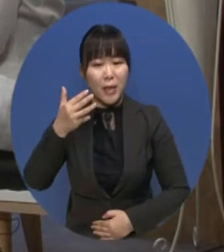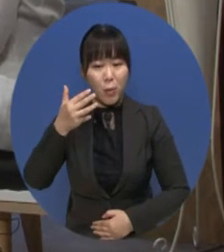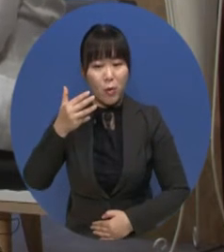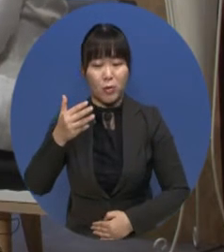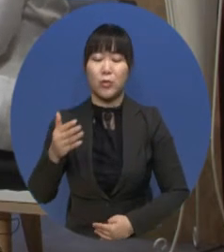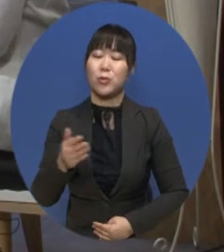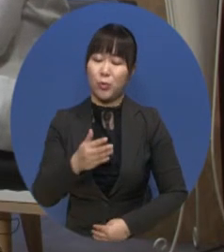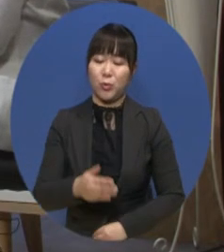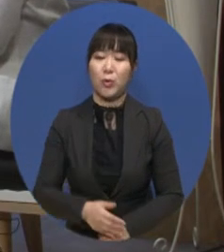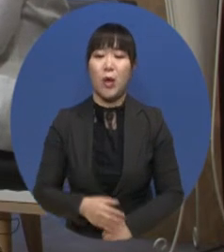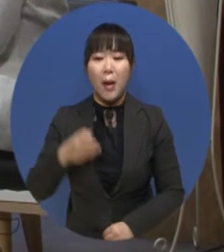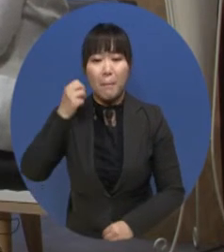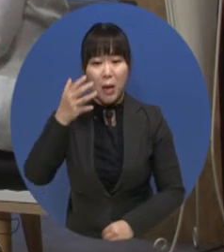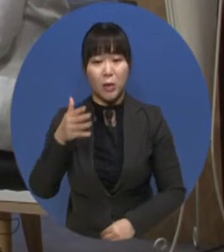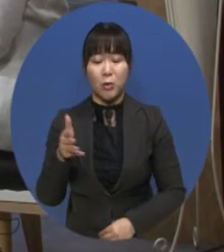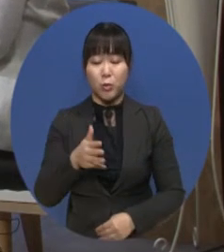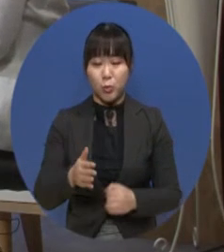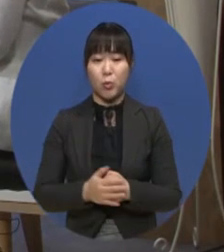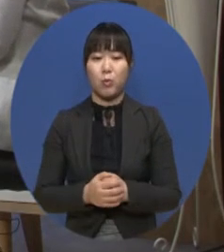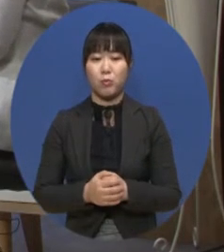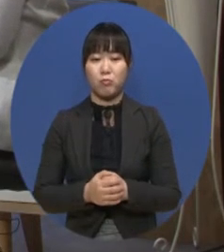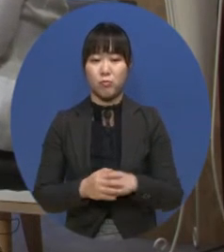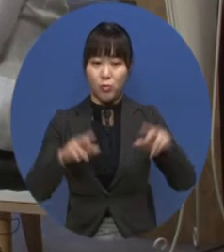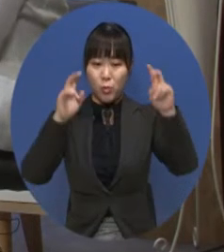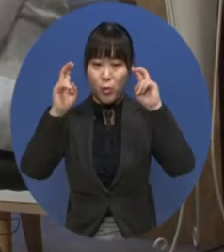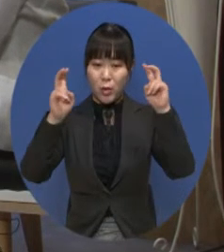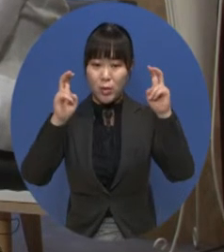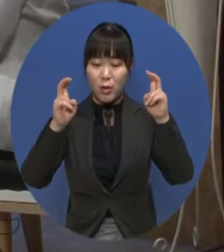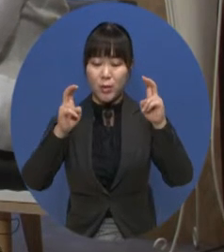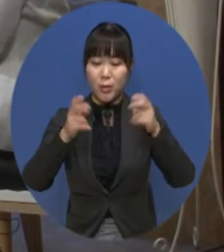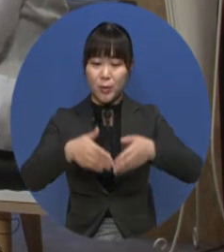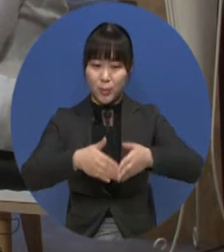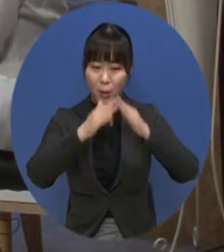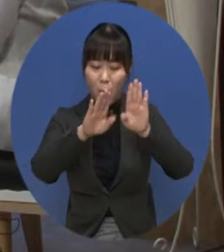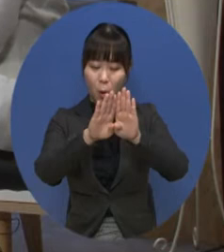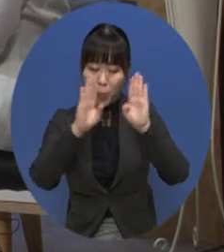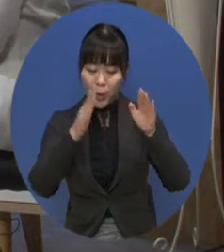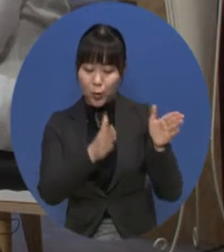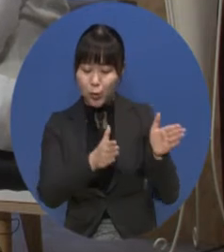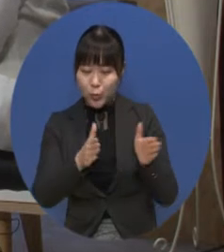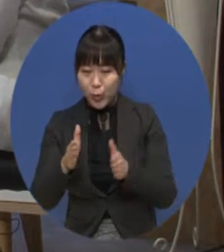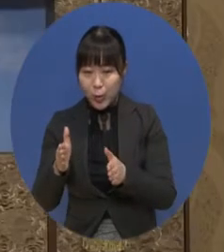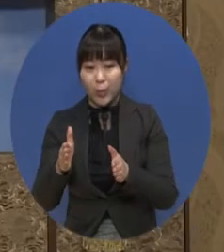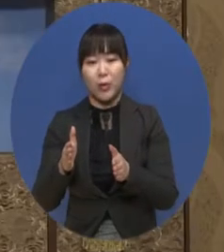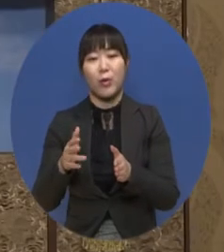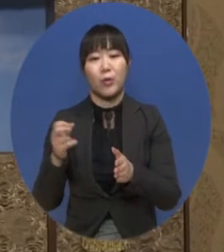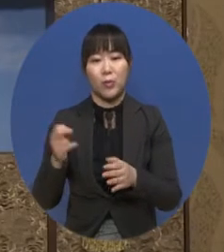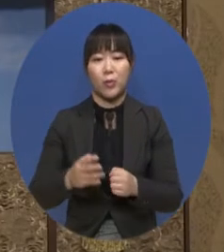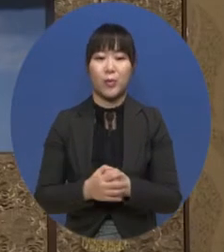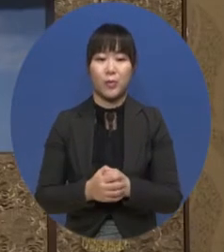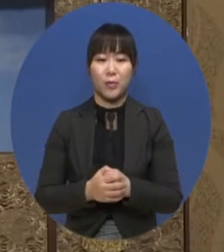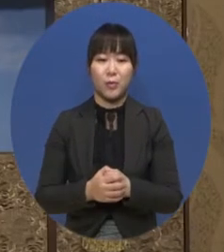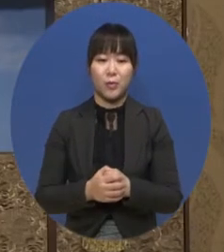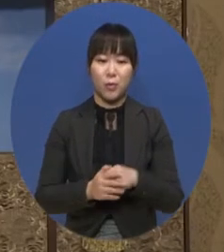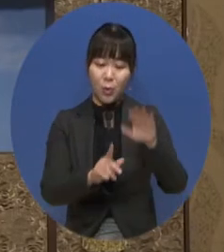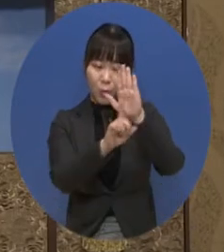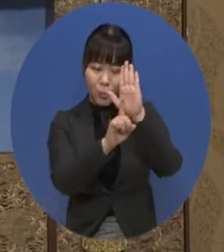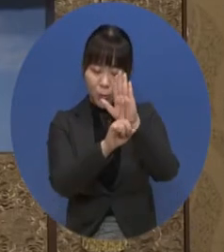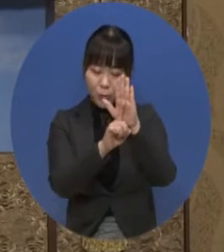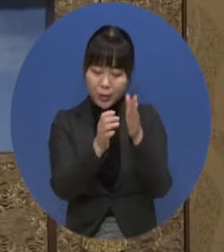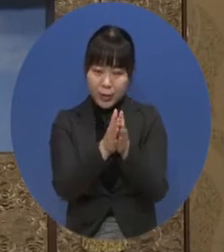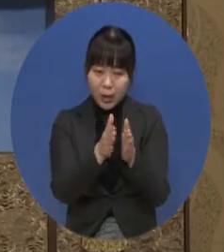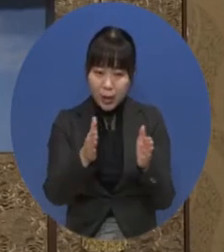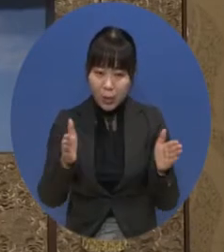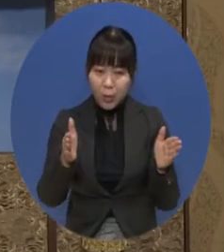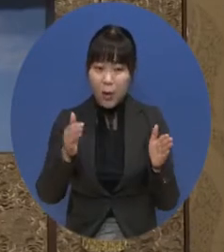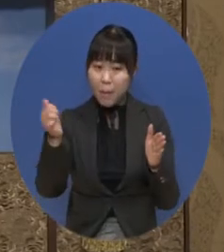같아요. 8개월 정도 이제 회사를 설립을 오픈할 준비를 하고 그리고 이제 홍보도